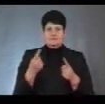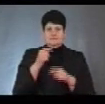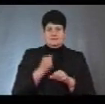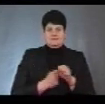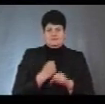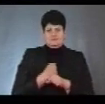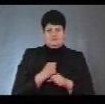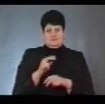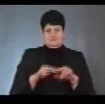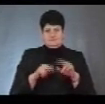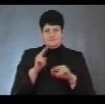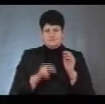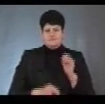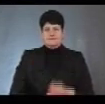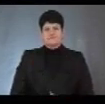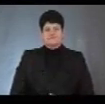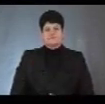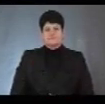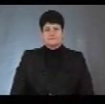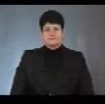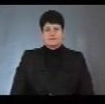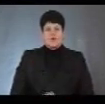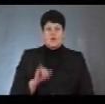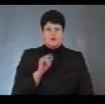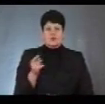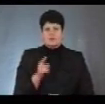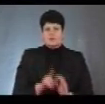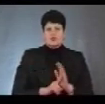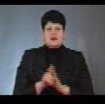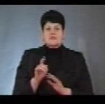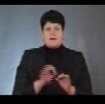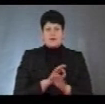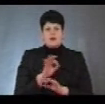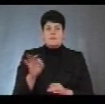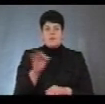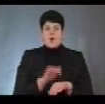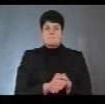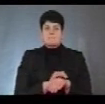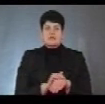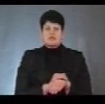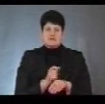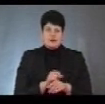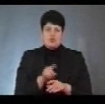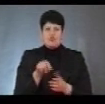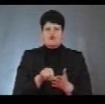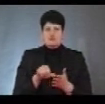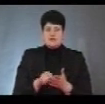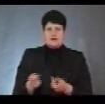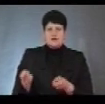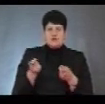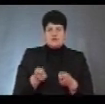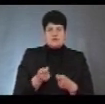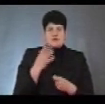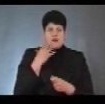каже Федір Полянський. У Тернополі стартував проект «Про милосердя». Його учасники доставляють гарячі обіди людям